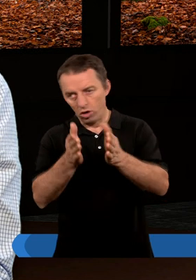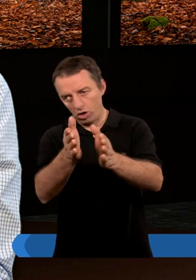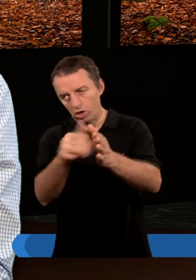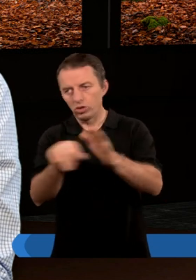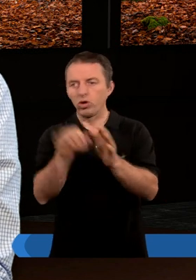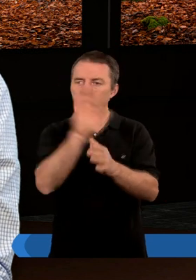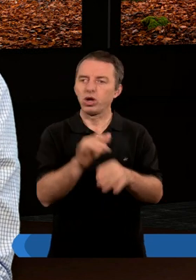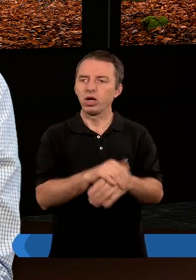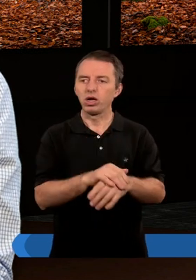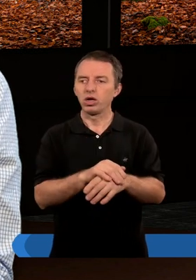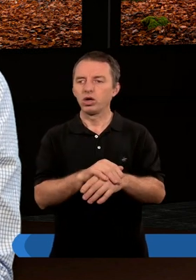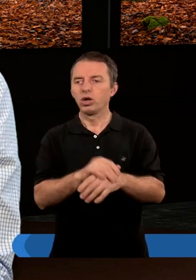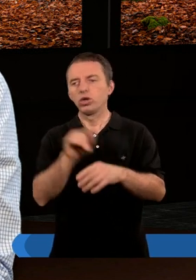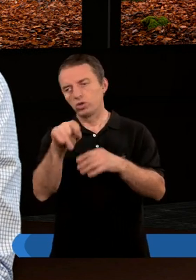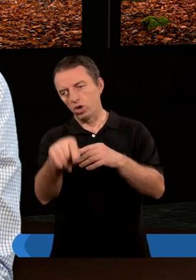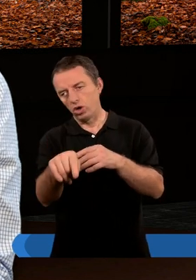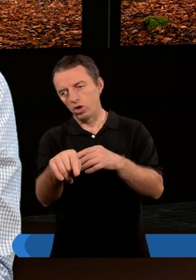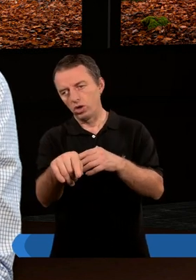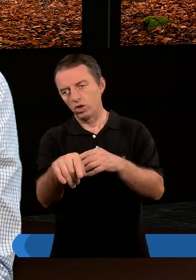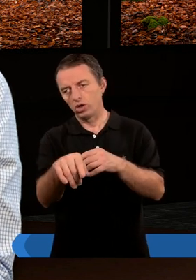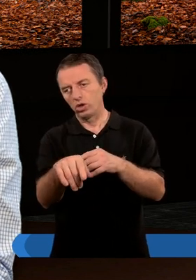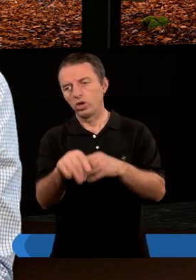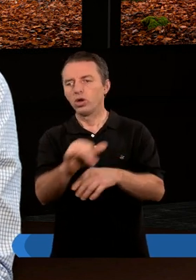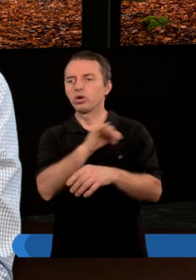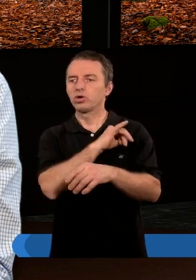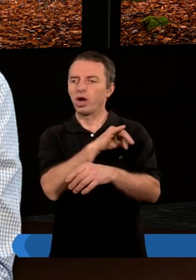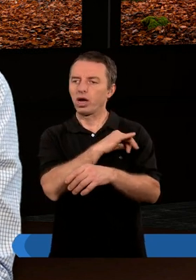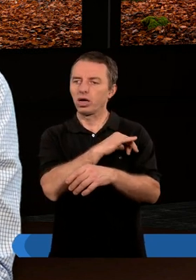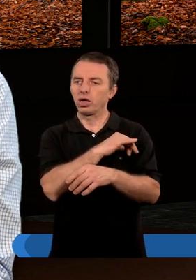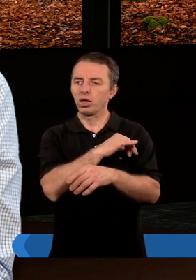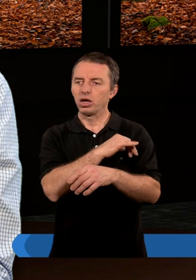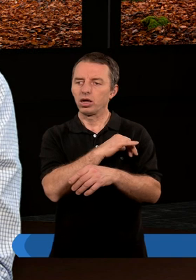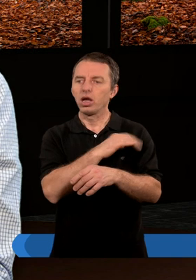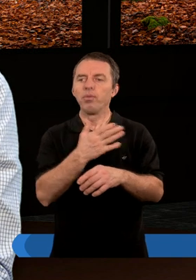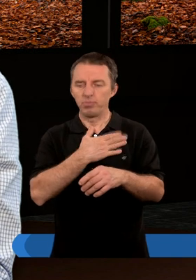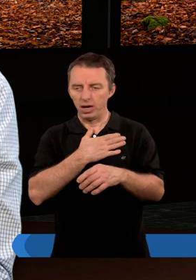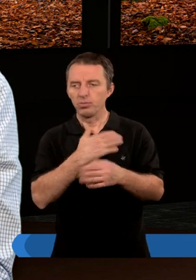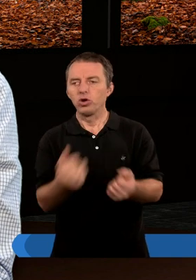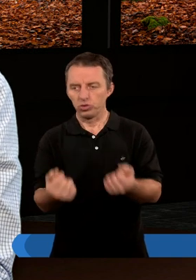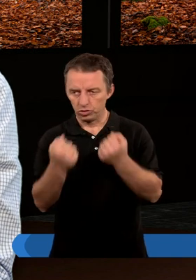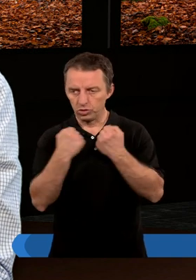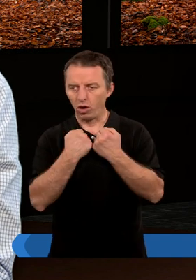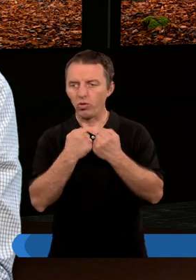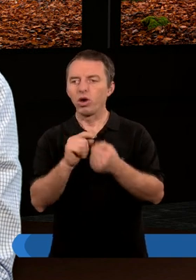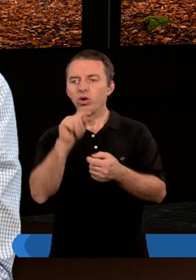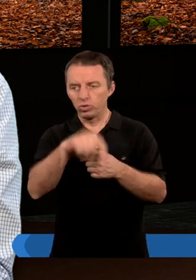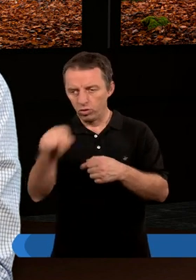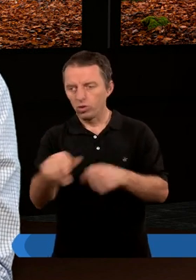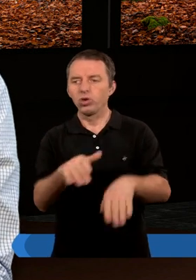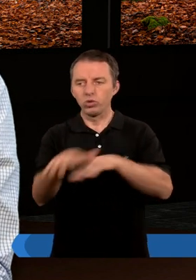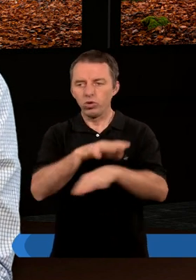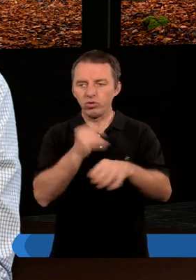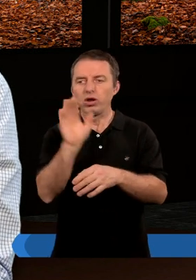drogę do Boga, to grzech. Ja mam siłę, jaką daje